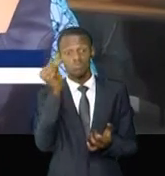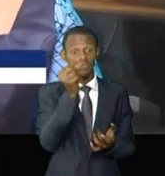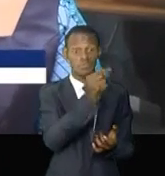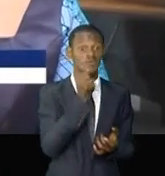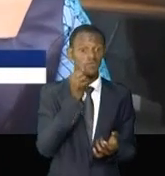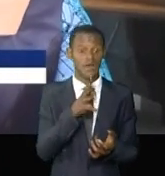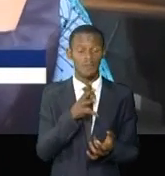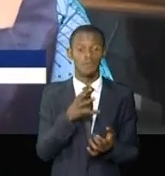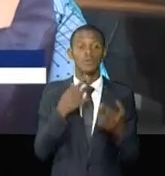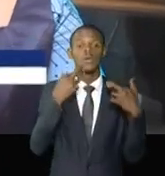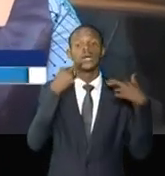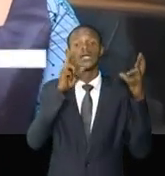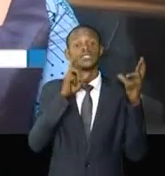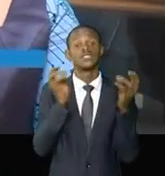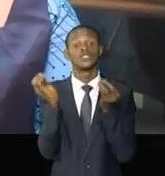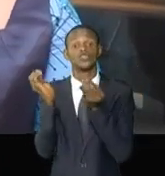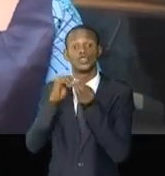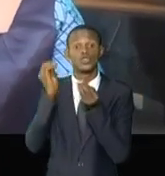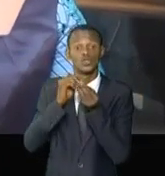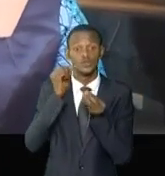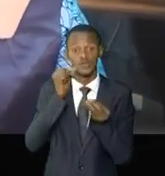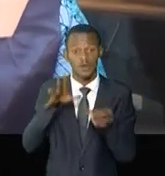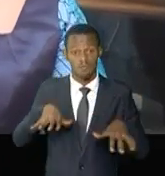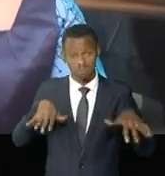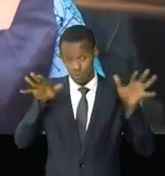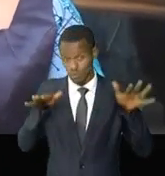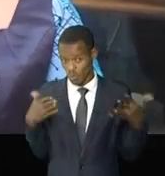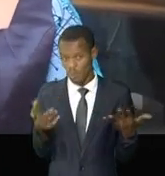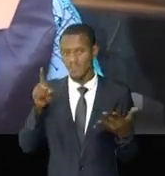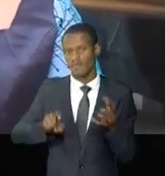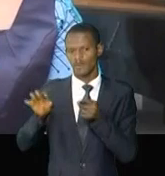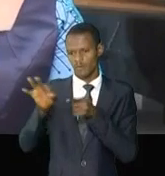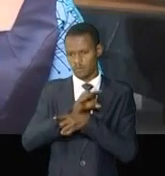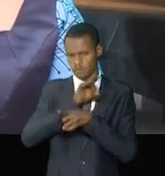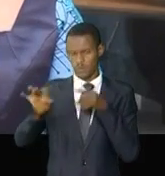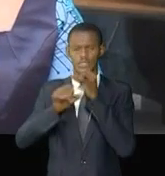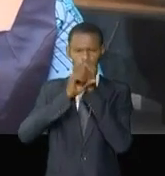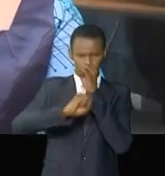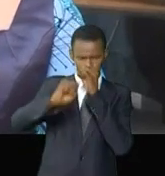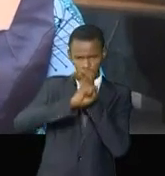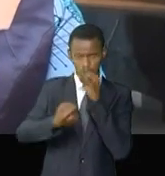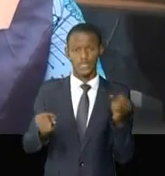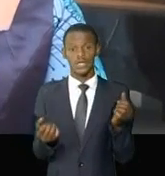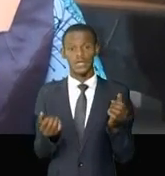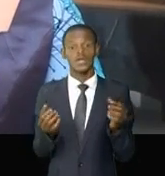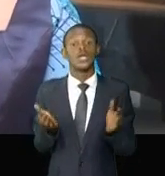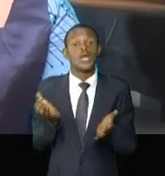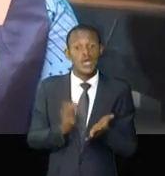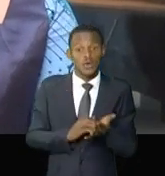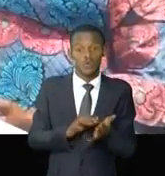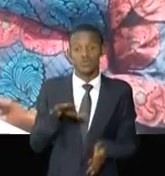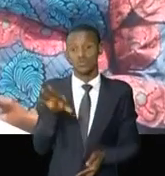devons les mobiliser. Et nous devons chercher les moyens pour rendre les actions des femmes visibles sur le